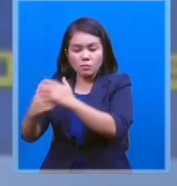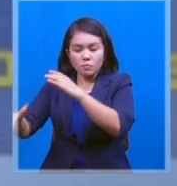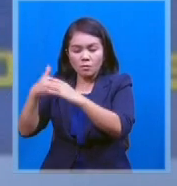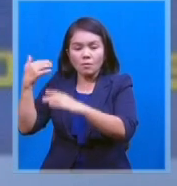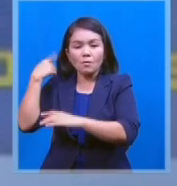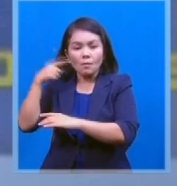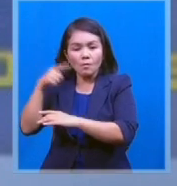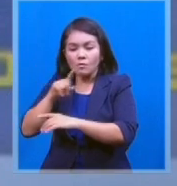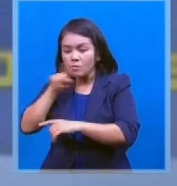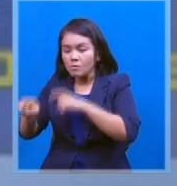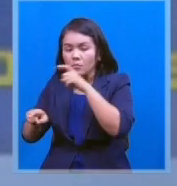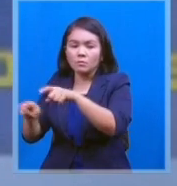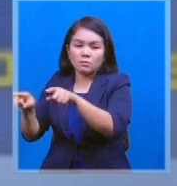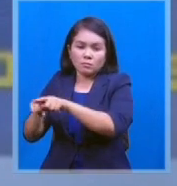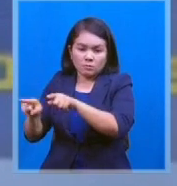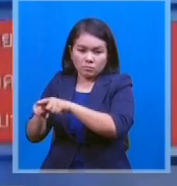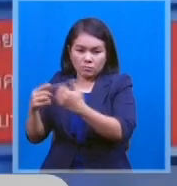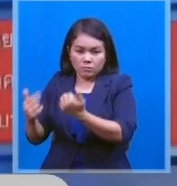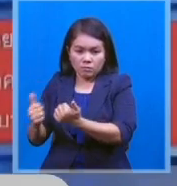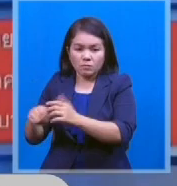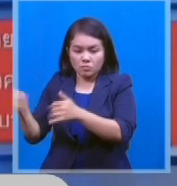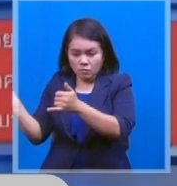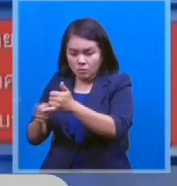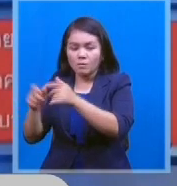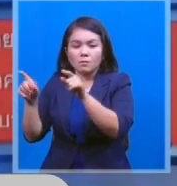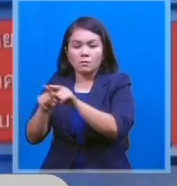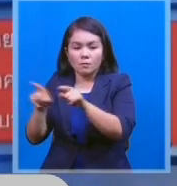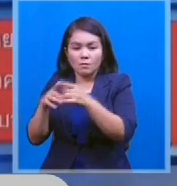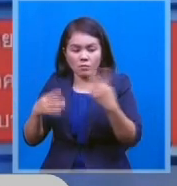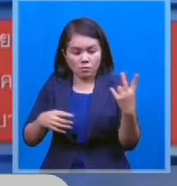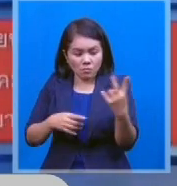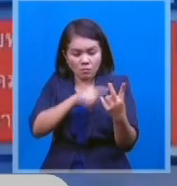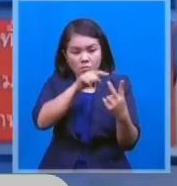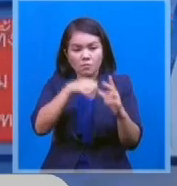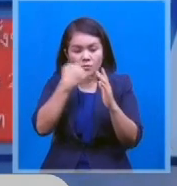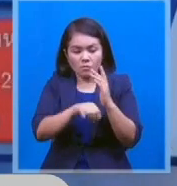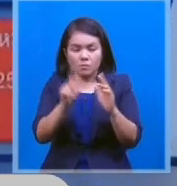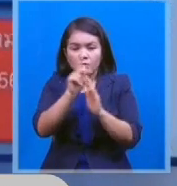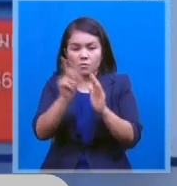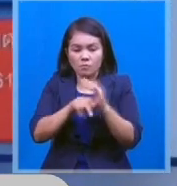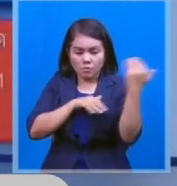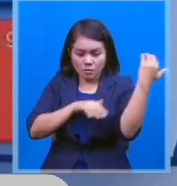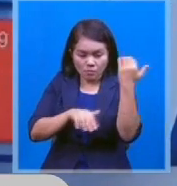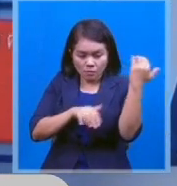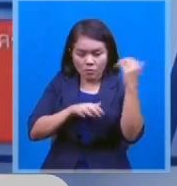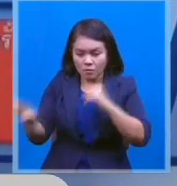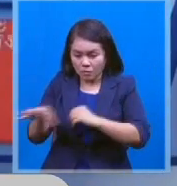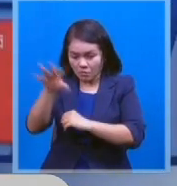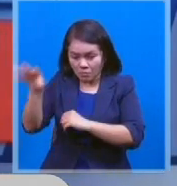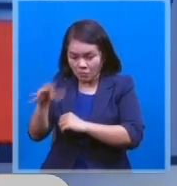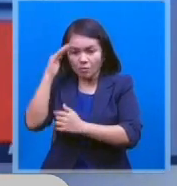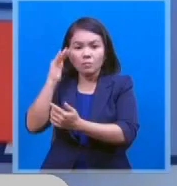จแจ้งข้อหาช่อโกงประชาชนและกระทำความผิดตามพรบ.คอมพิวเตอร์โอ้นี่มันกระตุกหนวดเสือชัดๆนะครับผม ใ